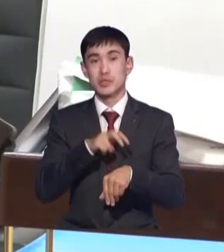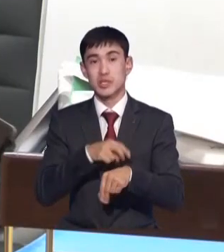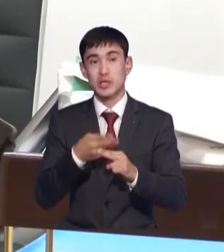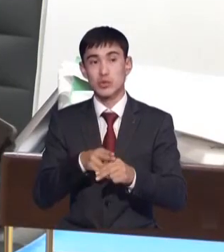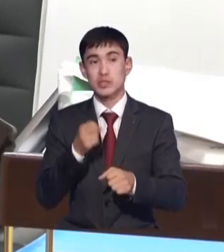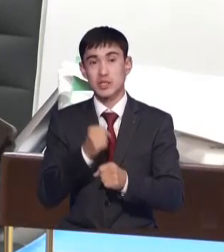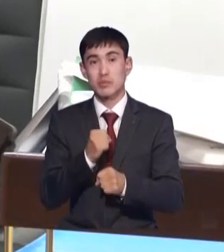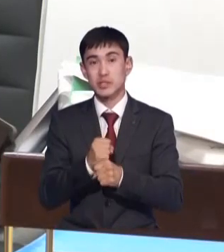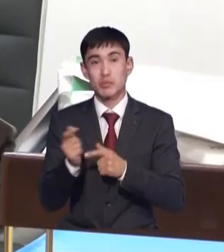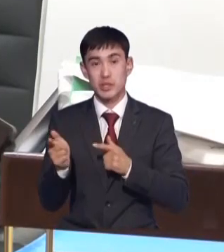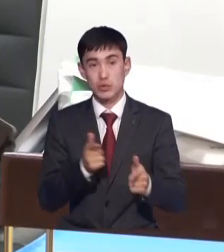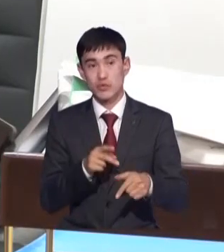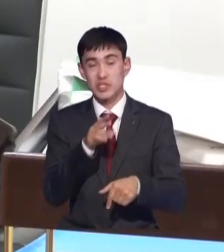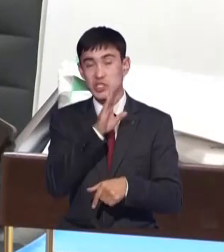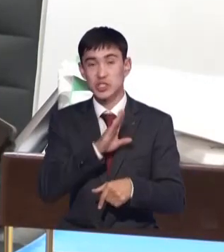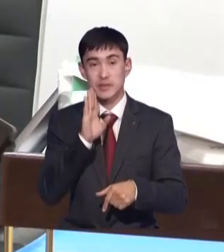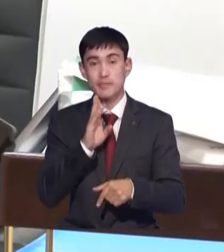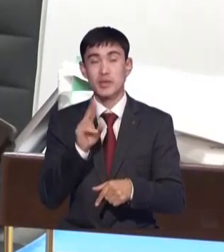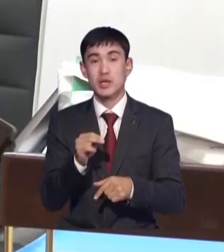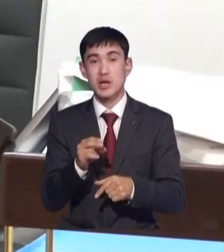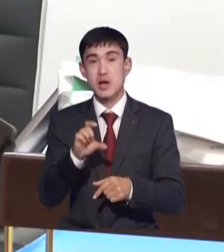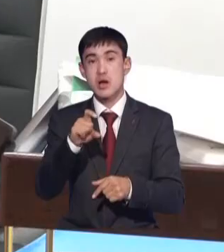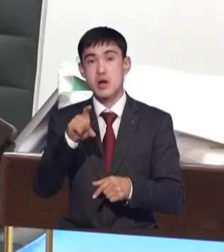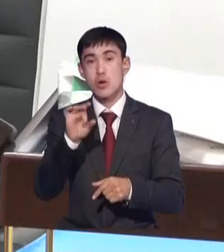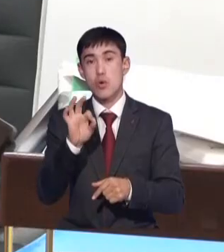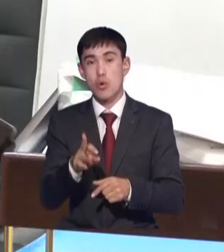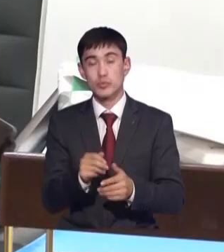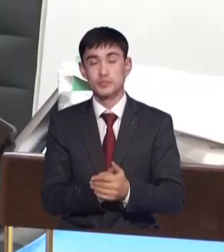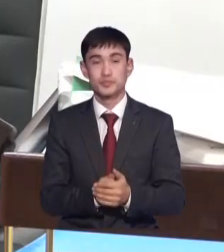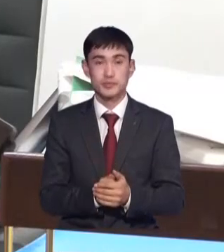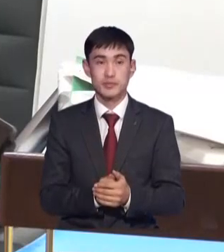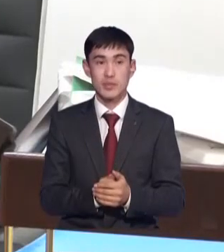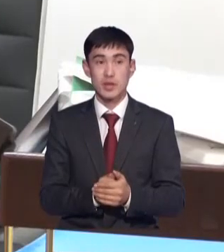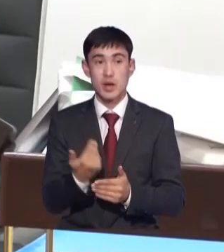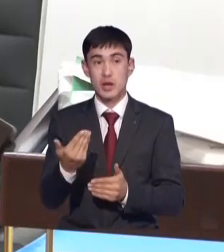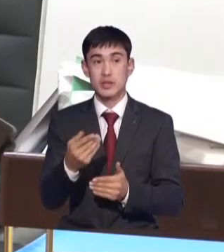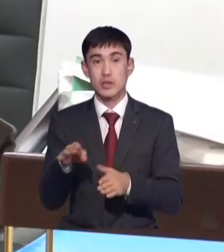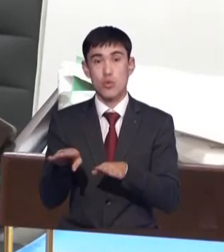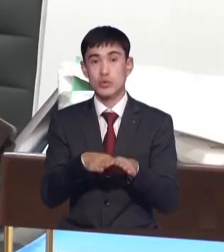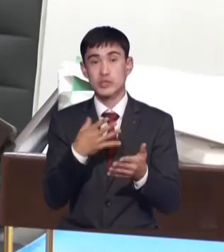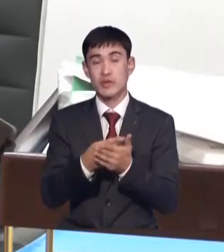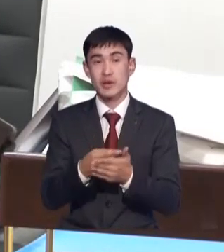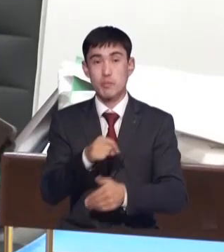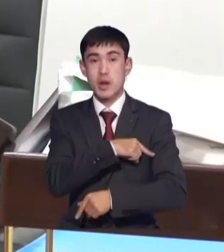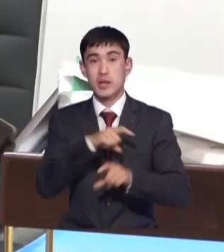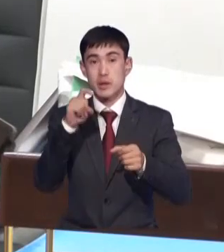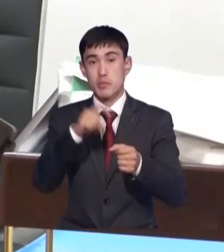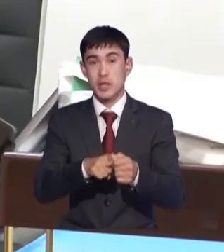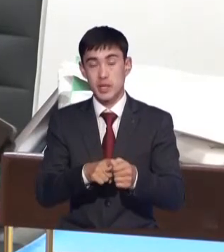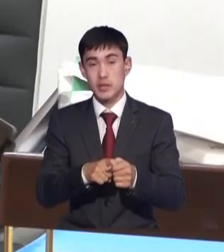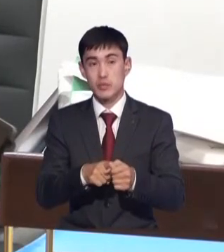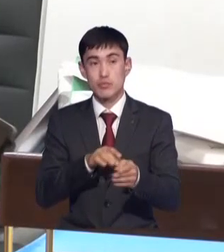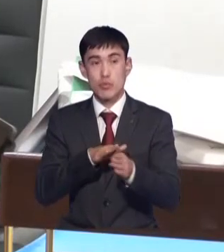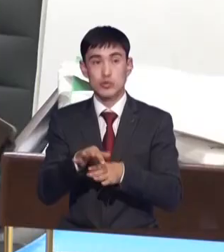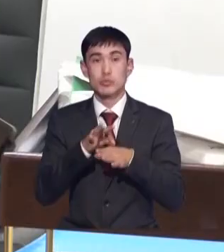которая занимается подготовкой женщин к экстракорпоральному оплодотворению. То есть они на уровне своих поликлиник и прикреплению